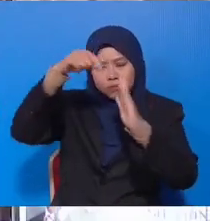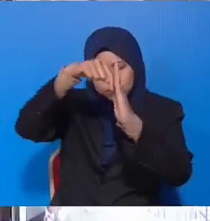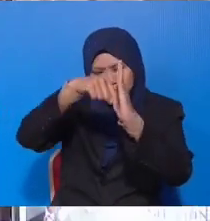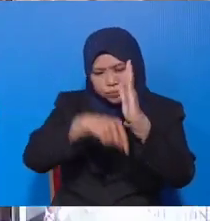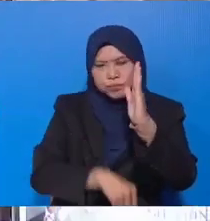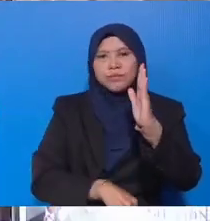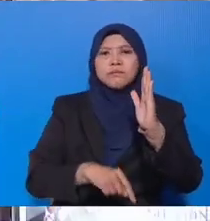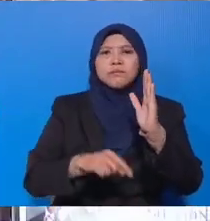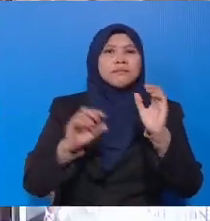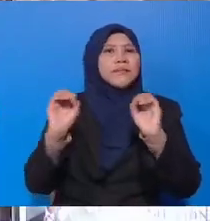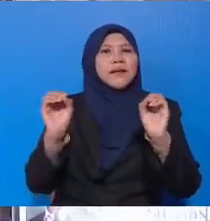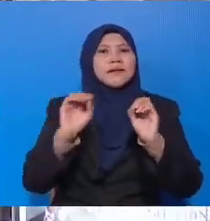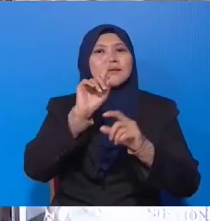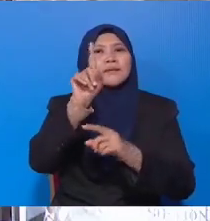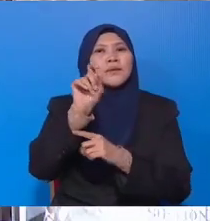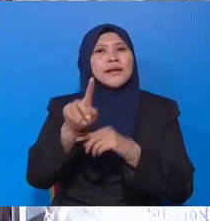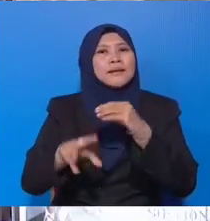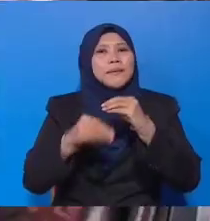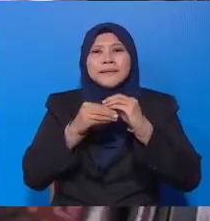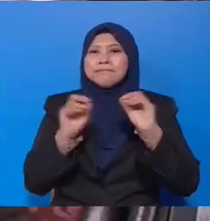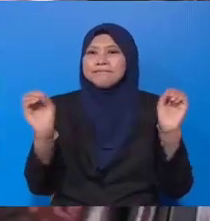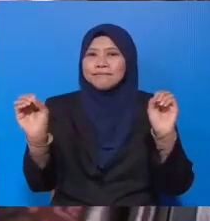terpencil tak ada jualan tambahan Coba kasih jempol lads